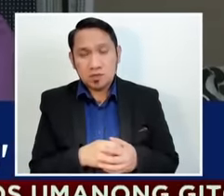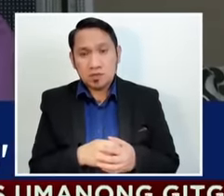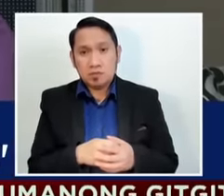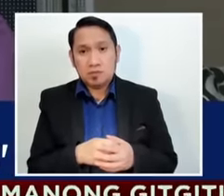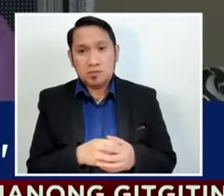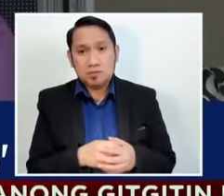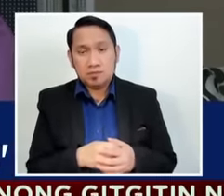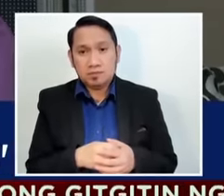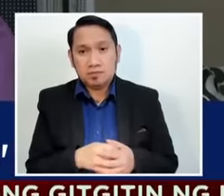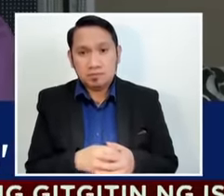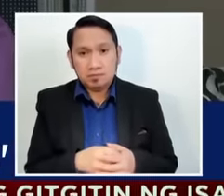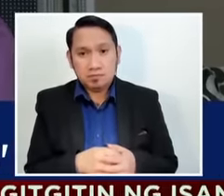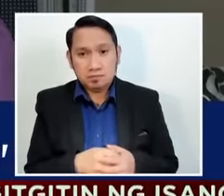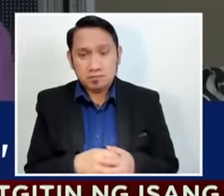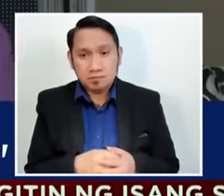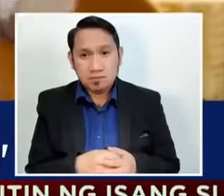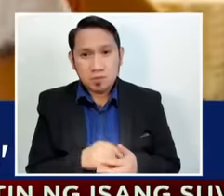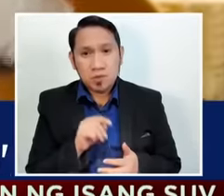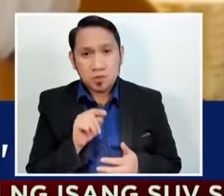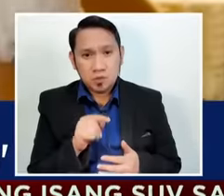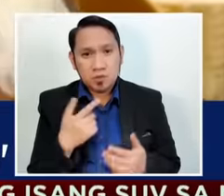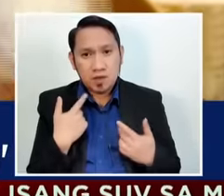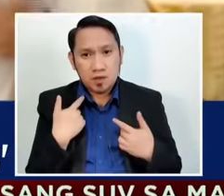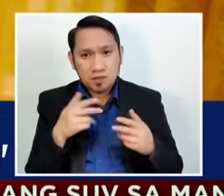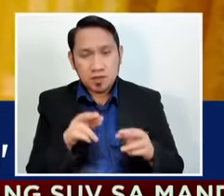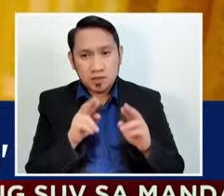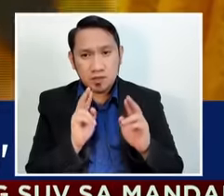pagdating, nandun yung respeto.